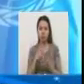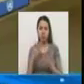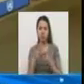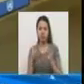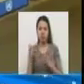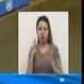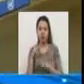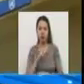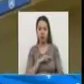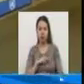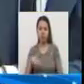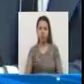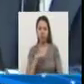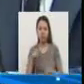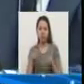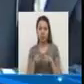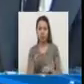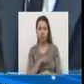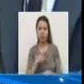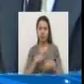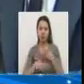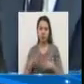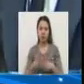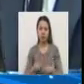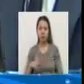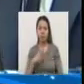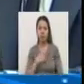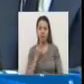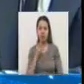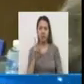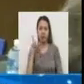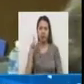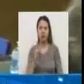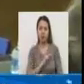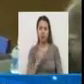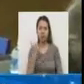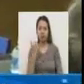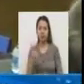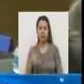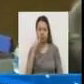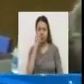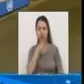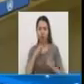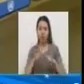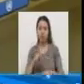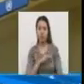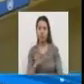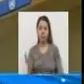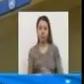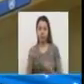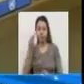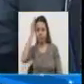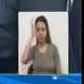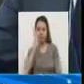қауіпсіздік кеңесіндегі жұмыс бағытымыздың ұқсас екеніне қуаныштымын. Менің Варшаваға сапарым және сіздің өткен жылға Астанаға сапарыңыз әлі